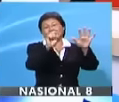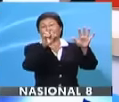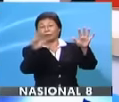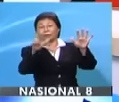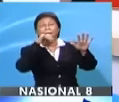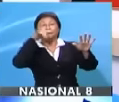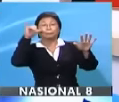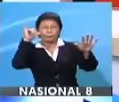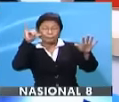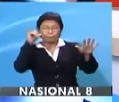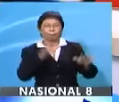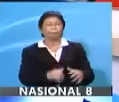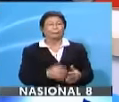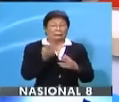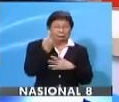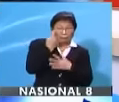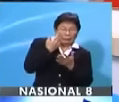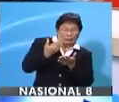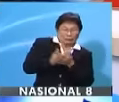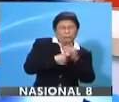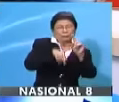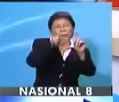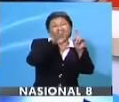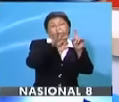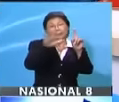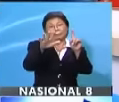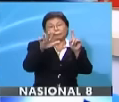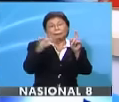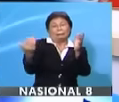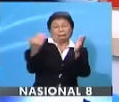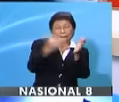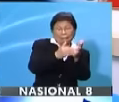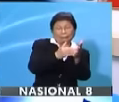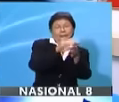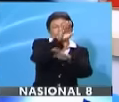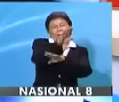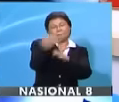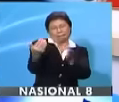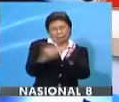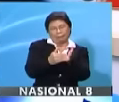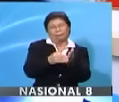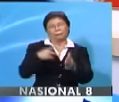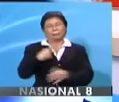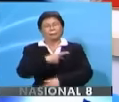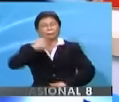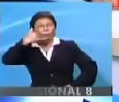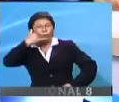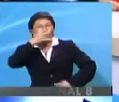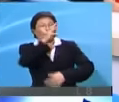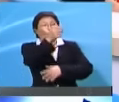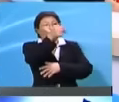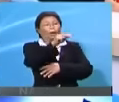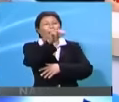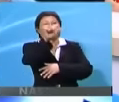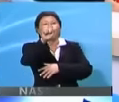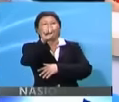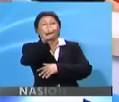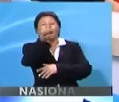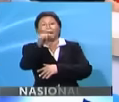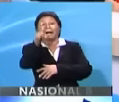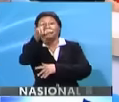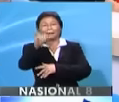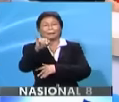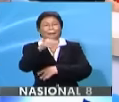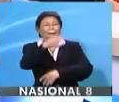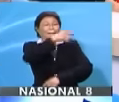Richter semalam dan terbaru kira-kira pukul 1.45 minit tengah hari tadi. Kami menghubungi Dr. Wan Azli Wan Hassan, Pengarah Kanan